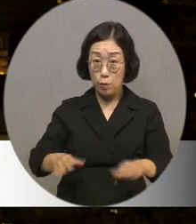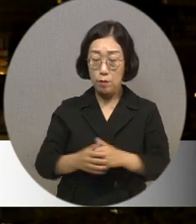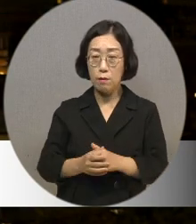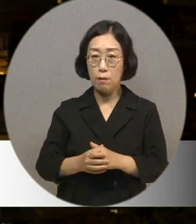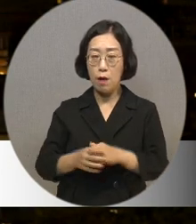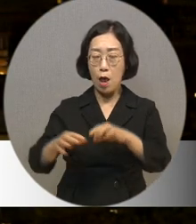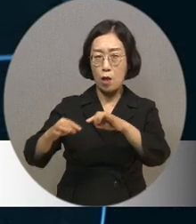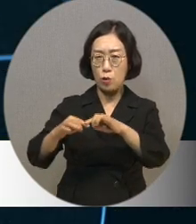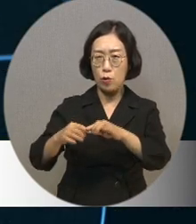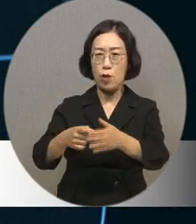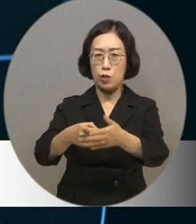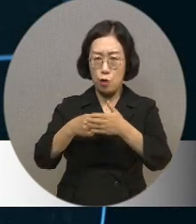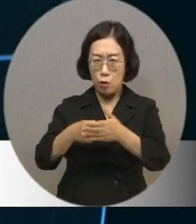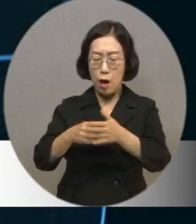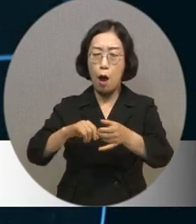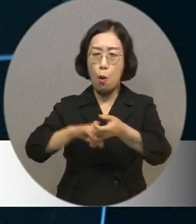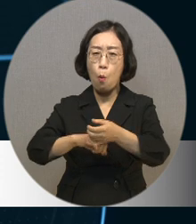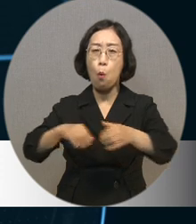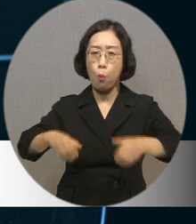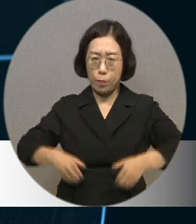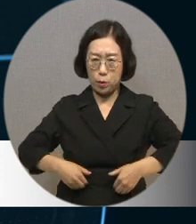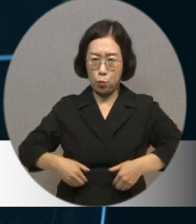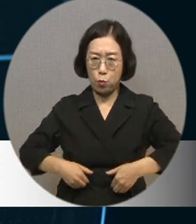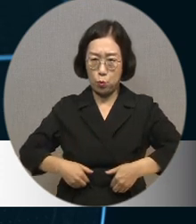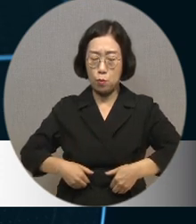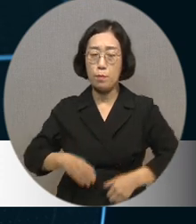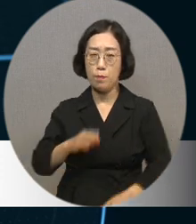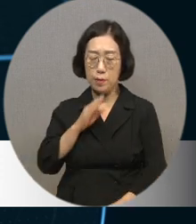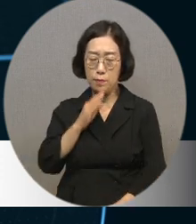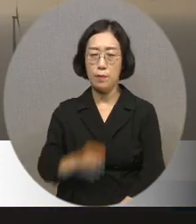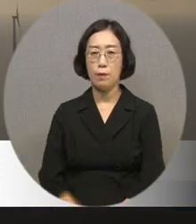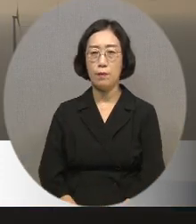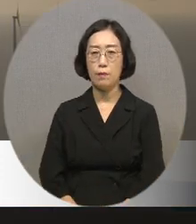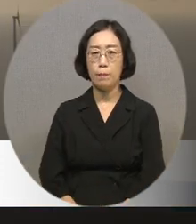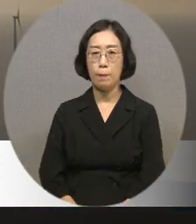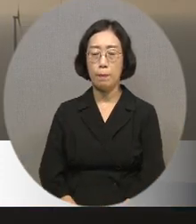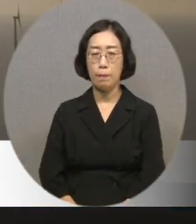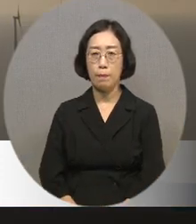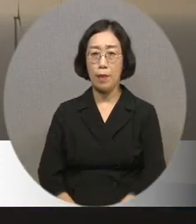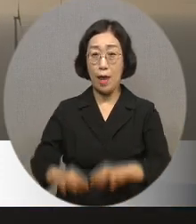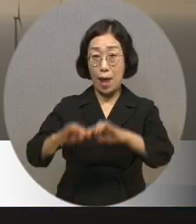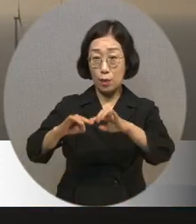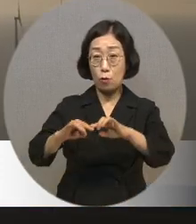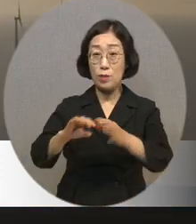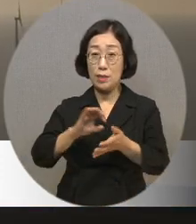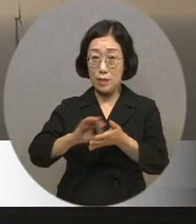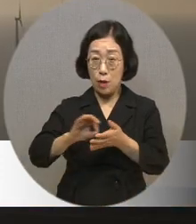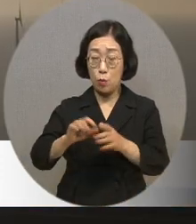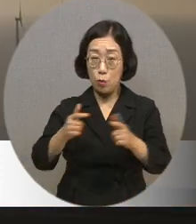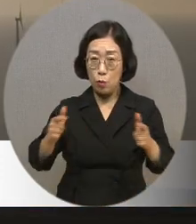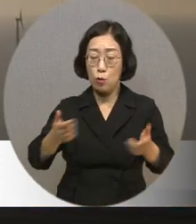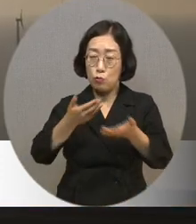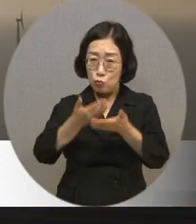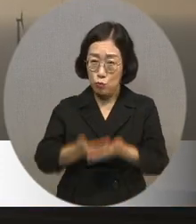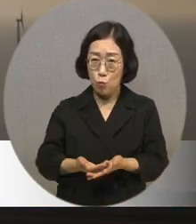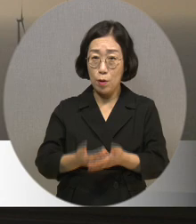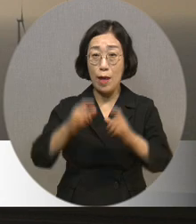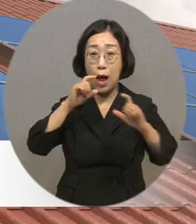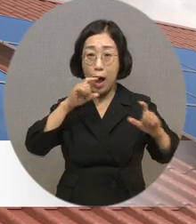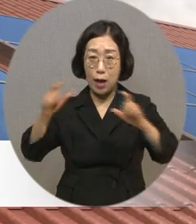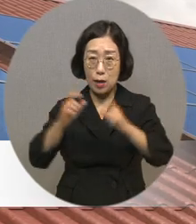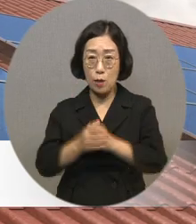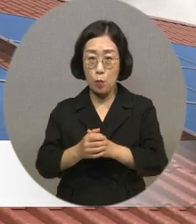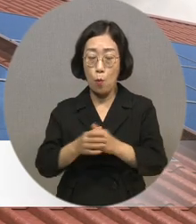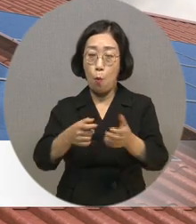전략이 선택이 아닌 필수가 된 시대 한 가운데 서 있습니다. 에너지 10년대는 에너지의 중요성을 알리고 에너지 전략